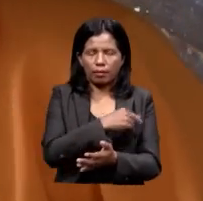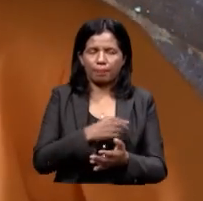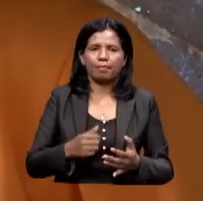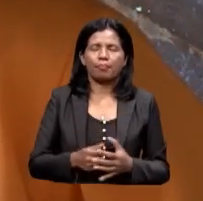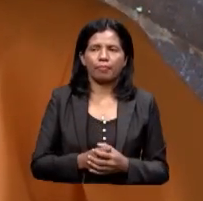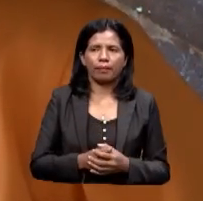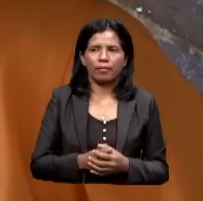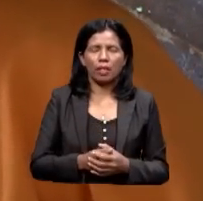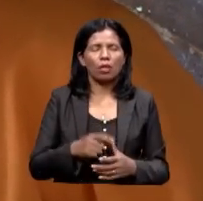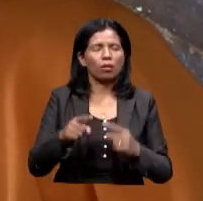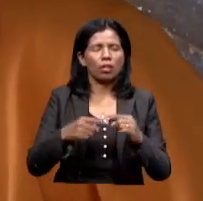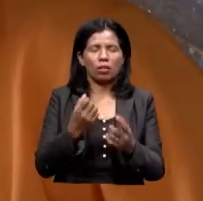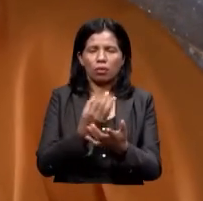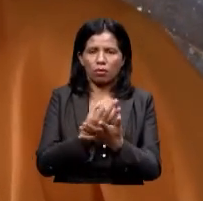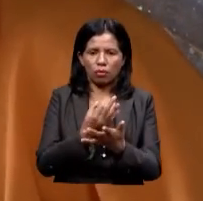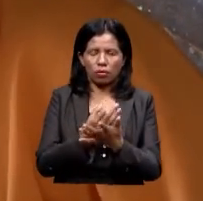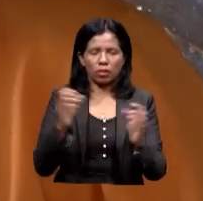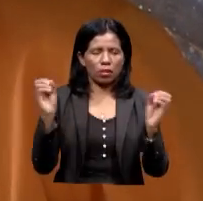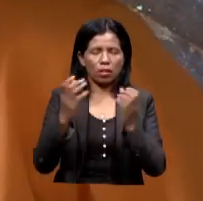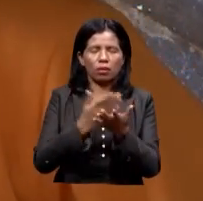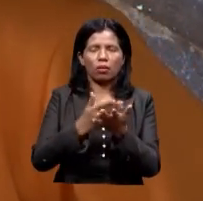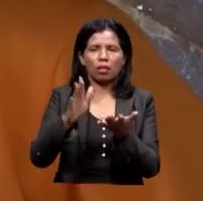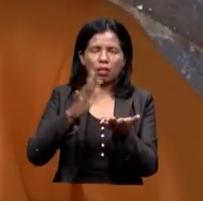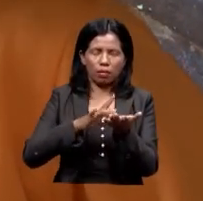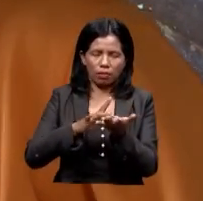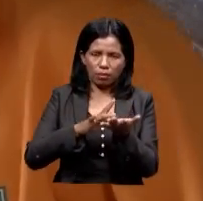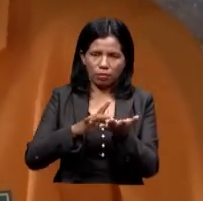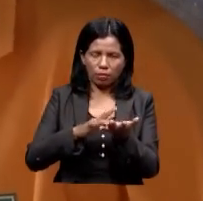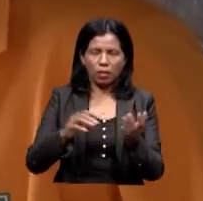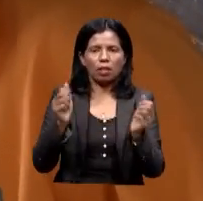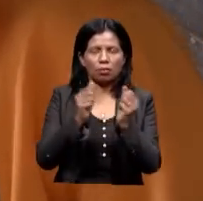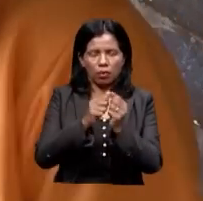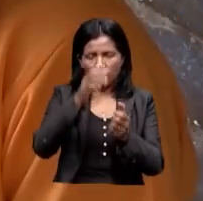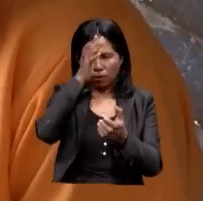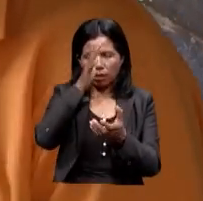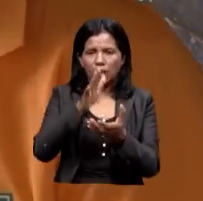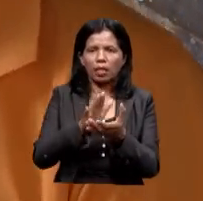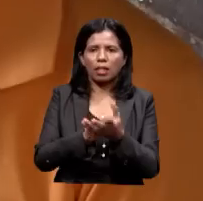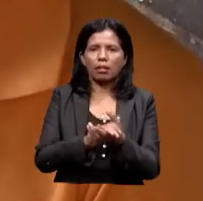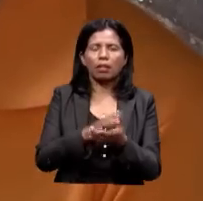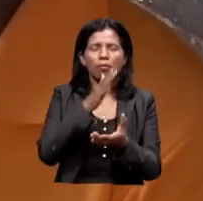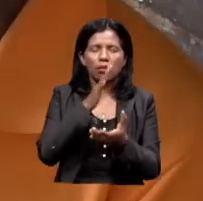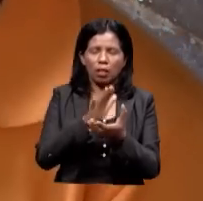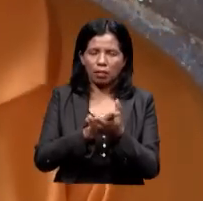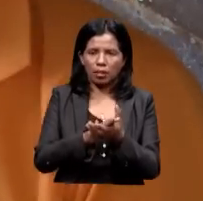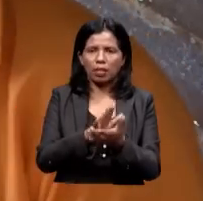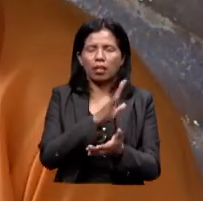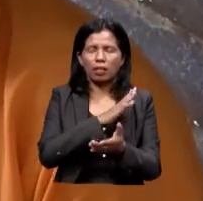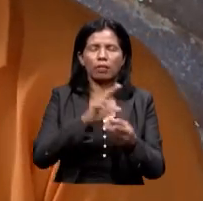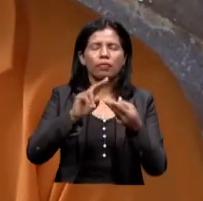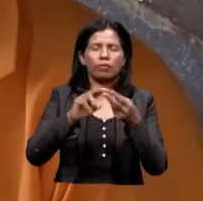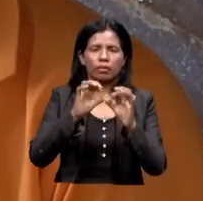Bayira osang la iha atu sosa ai moruk, olandino hone kabeng depende deit ba familia vizinho